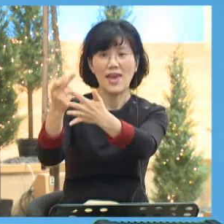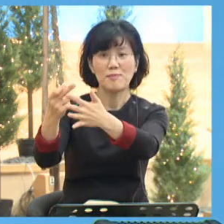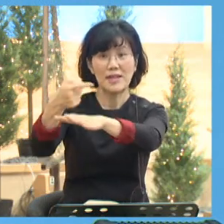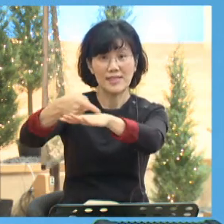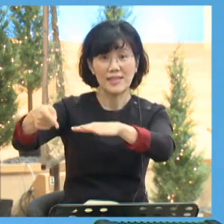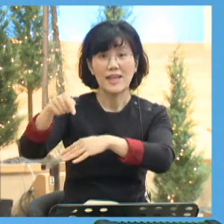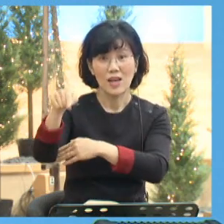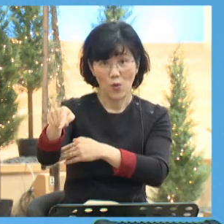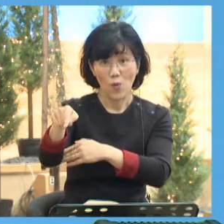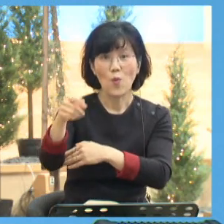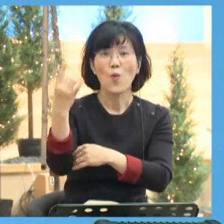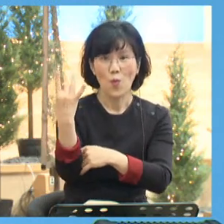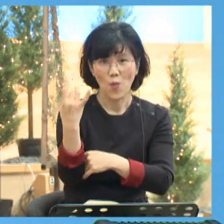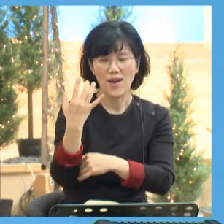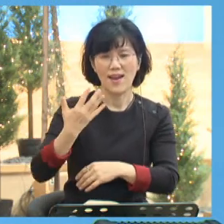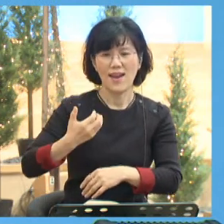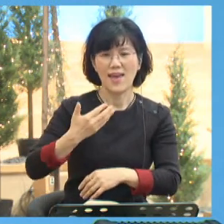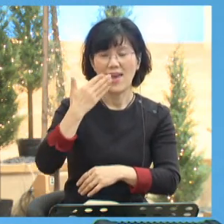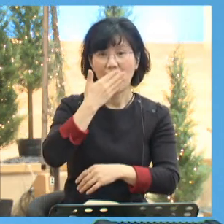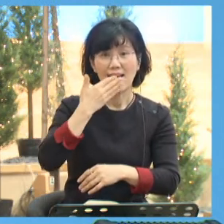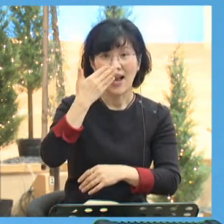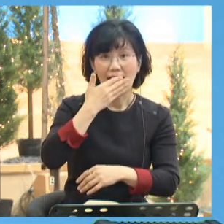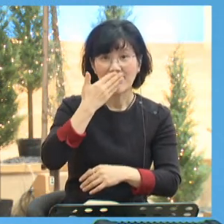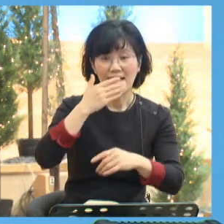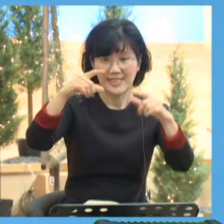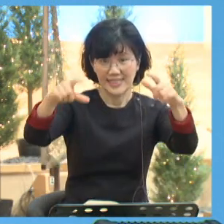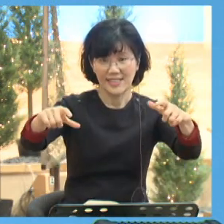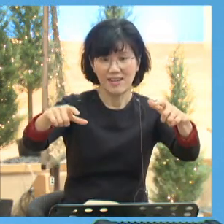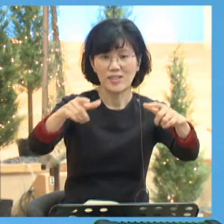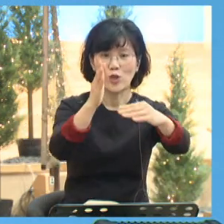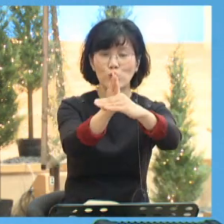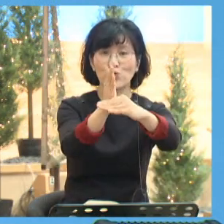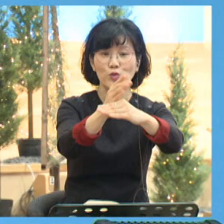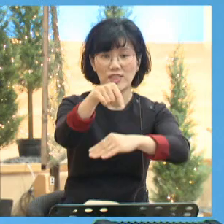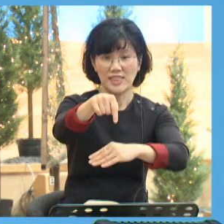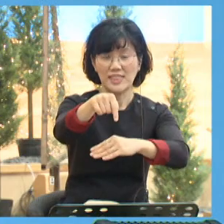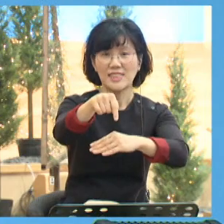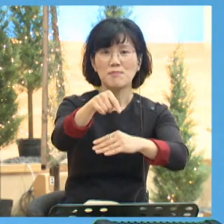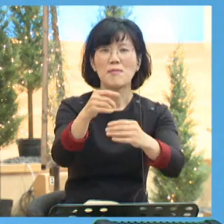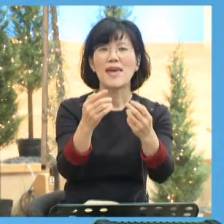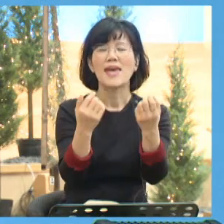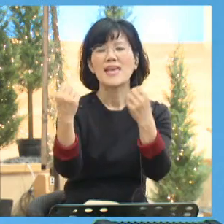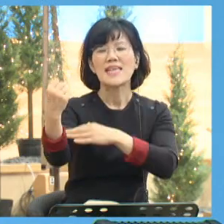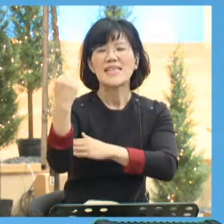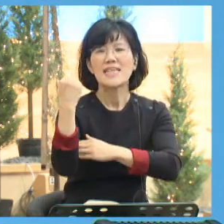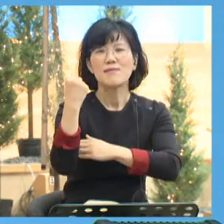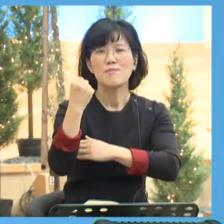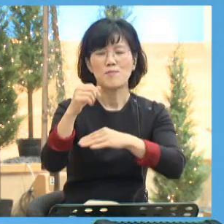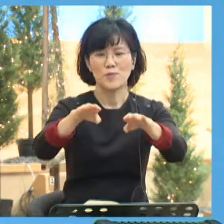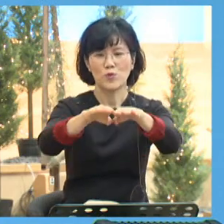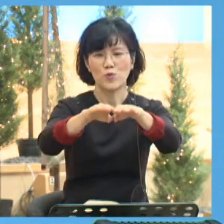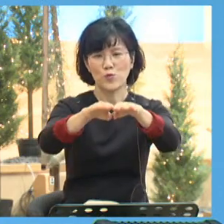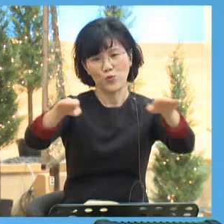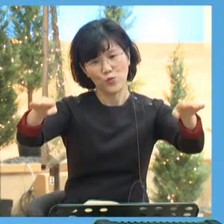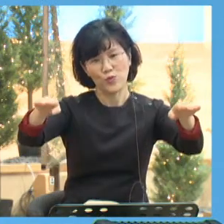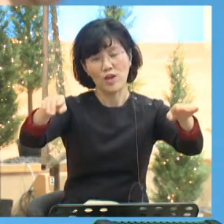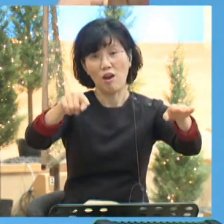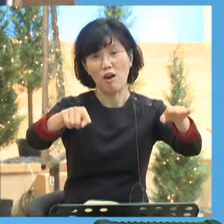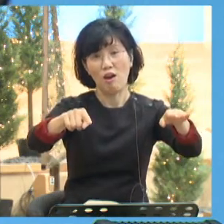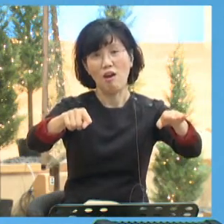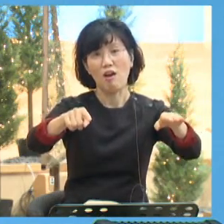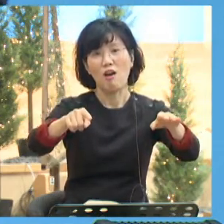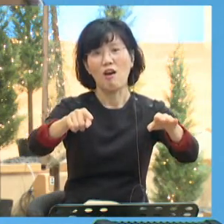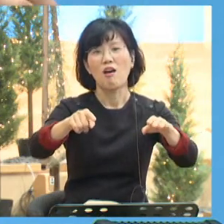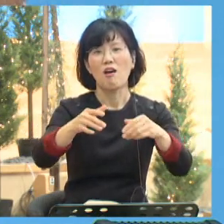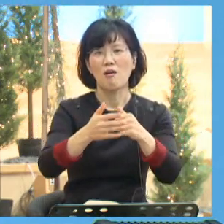심에 균형을 이루는 지파 였어요 이 에브라임 지파 때문에 사실은 가난한 주변에서